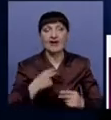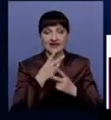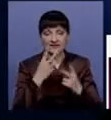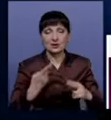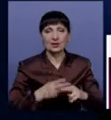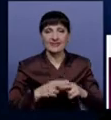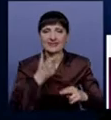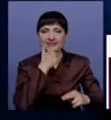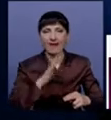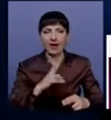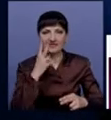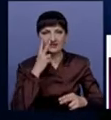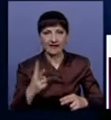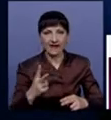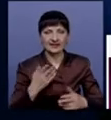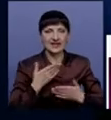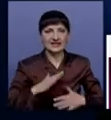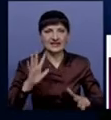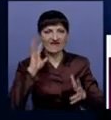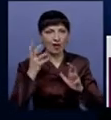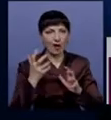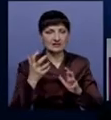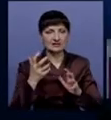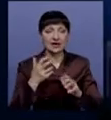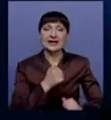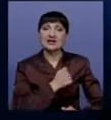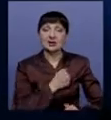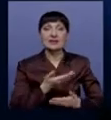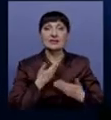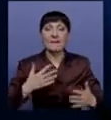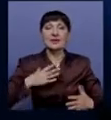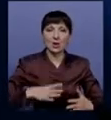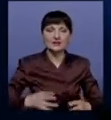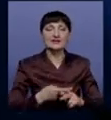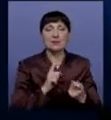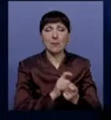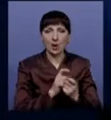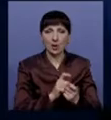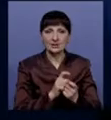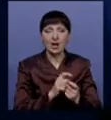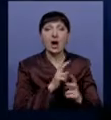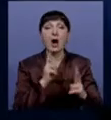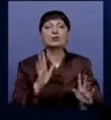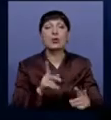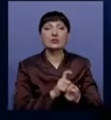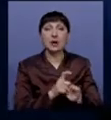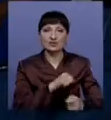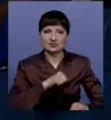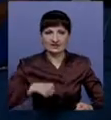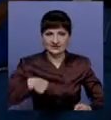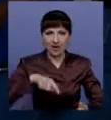эти некорректные взгляды, недовольство, и, к сожалению, нам приходится с этим бороться, потому что кто будет бороться, если не мы